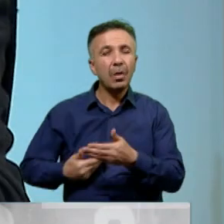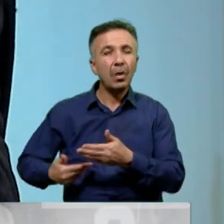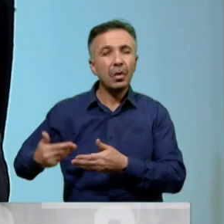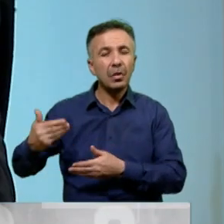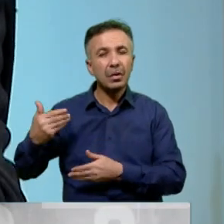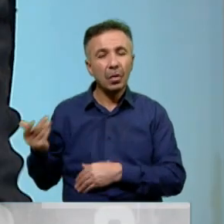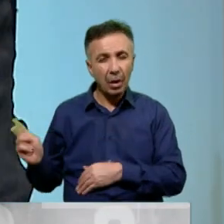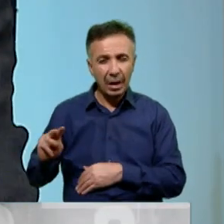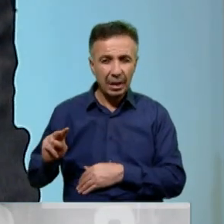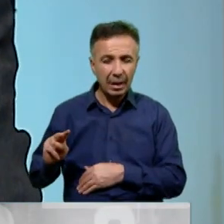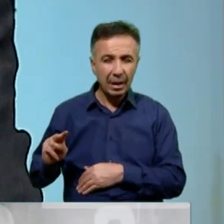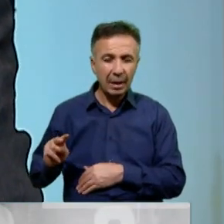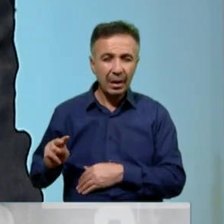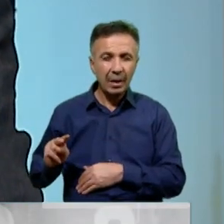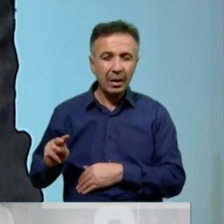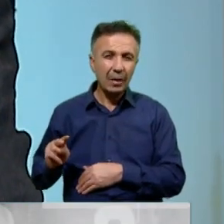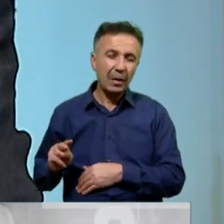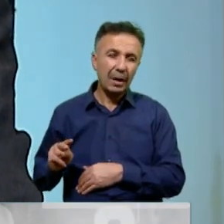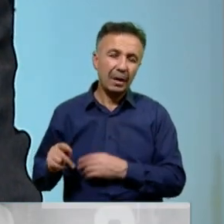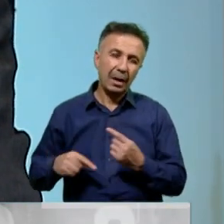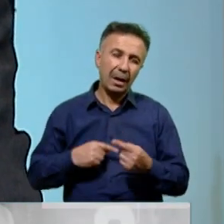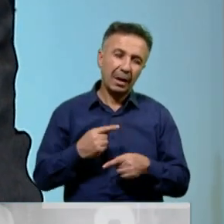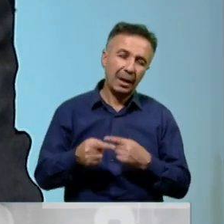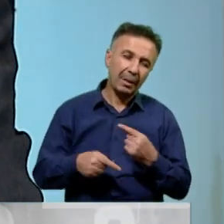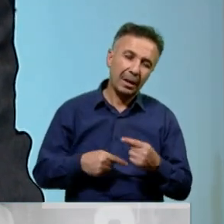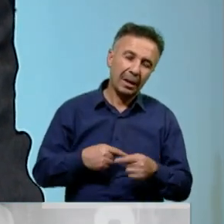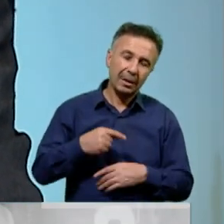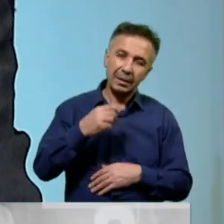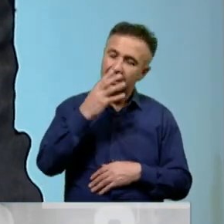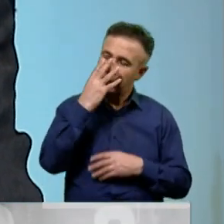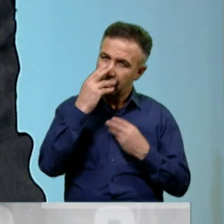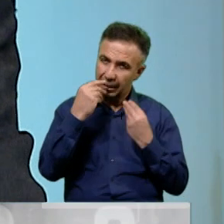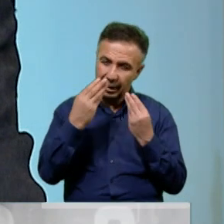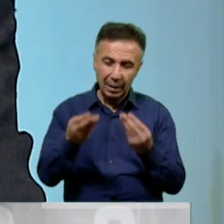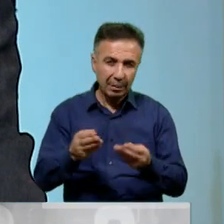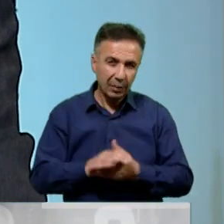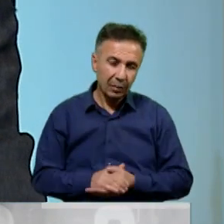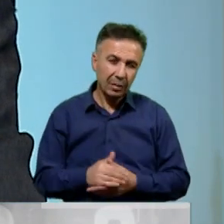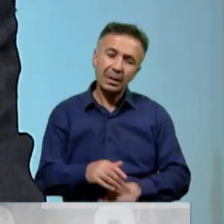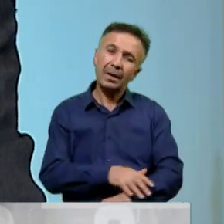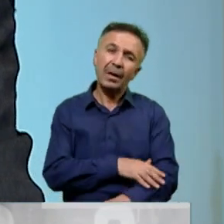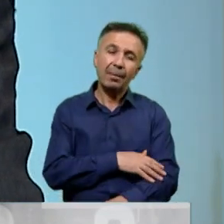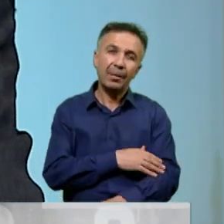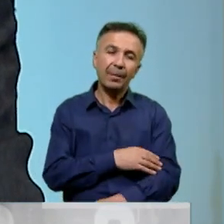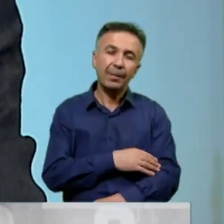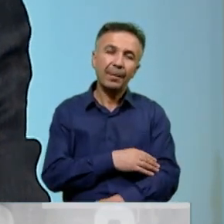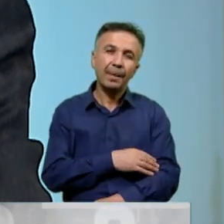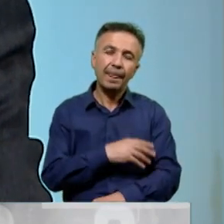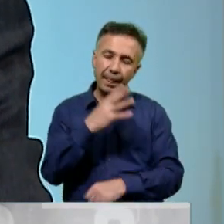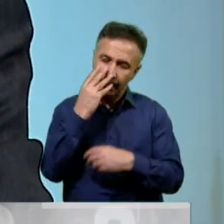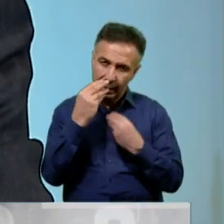yani mesela hepsini de söz konusu ederek mesela kessin derim anne babaları var, beyefendi ölmüş onu